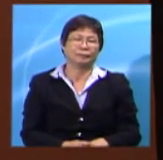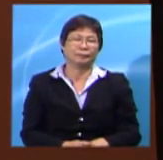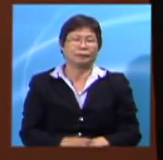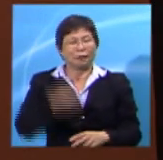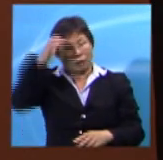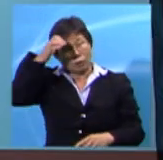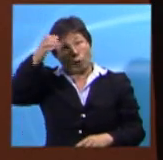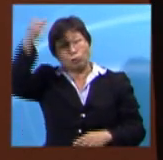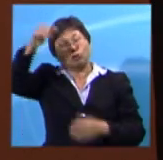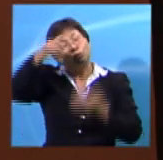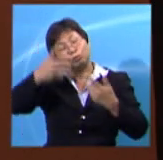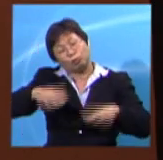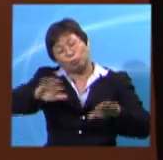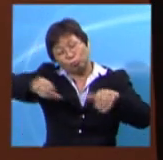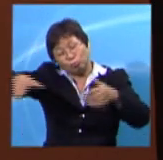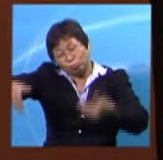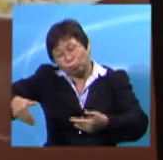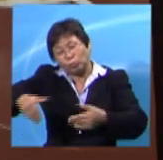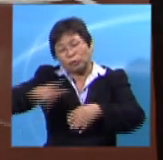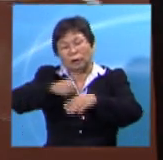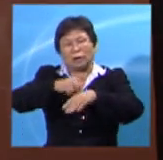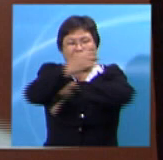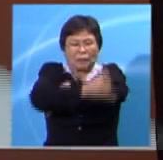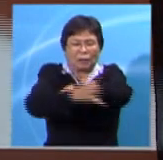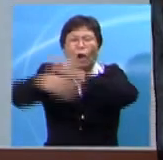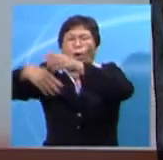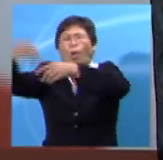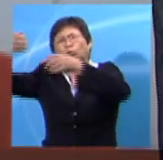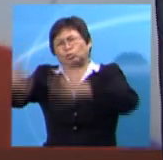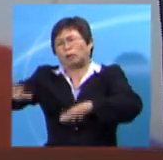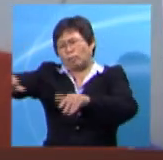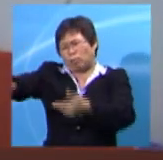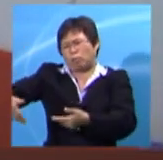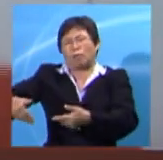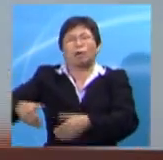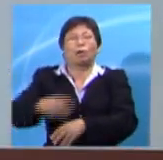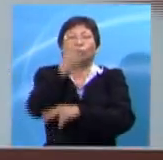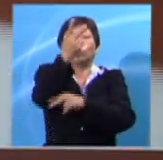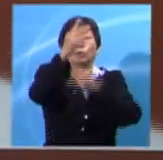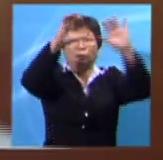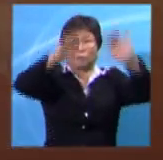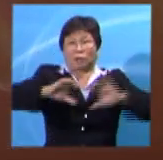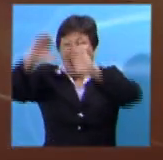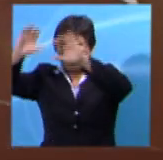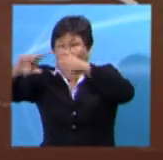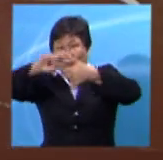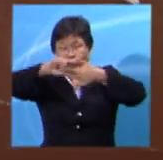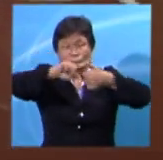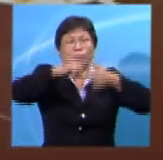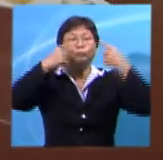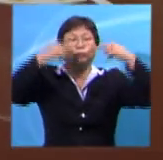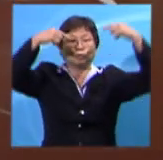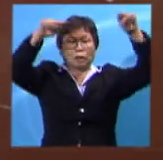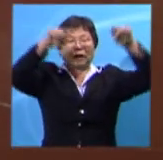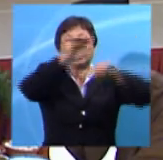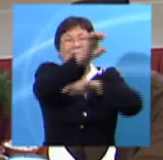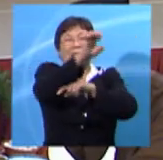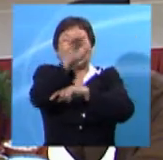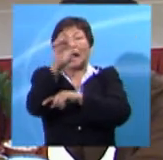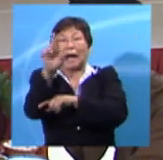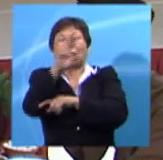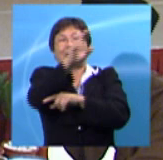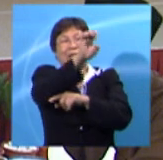konsep tersebut sudah diperkenalkan di negara-negara luar sebelum ini dua pendekatan teras bagi menjayakan ei